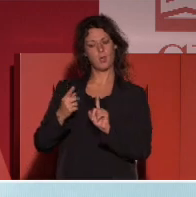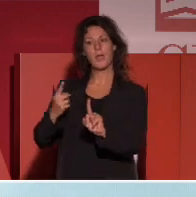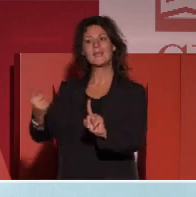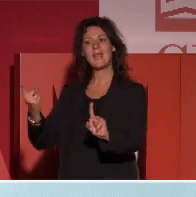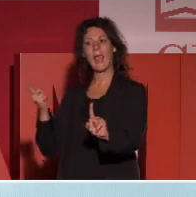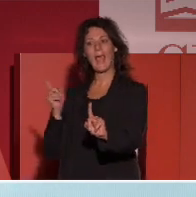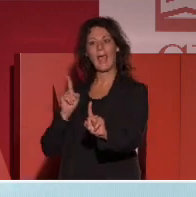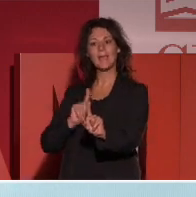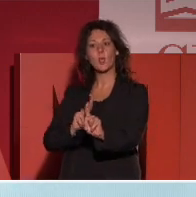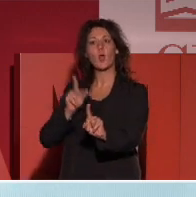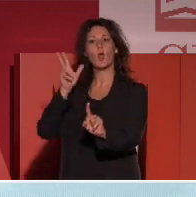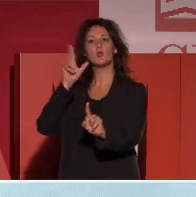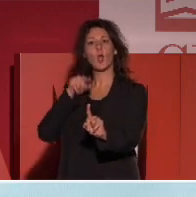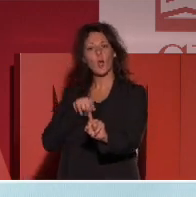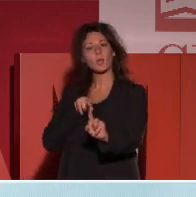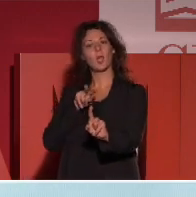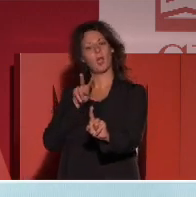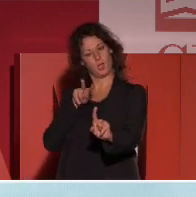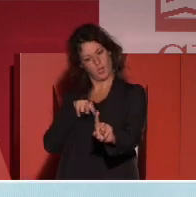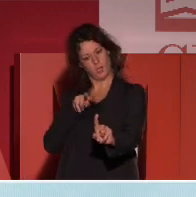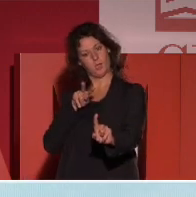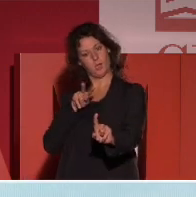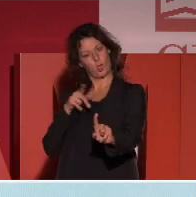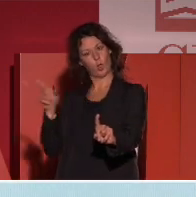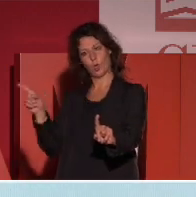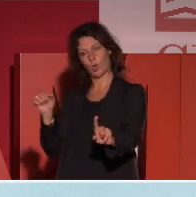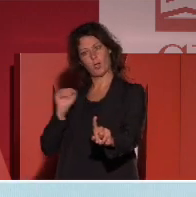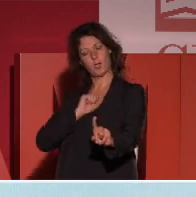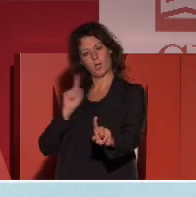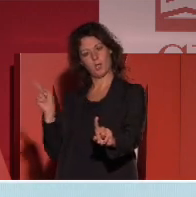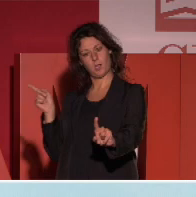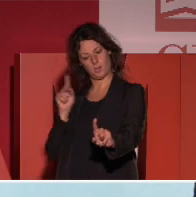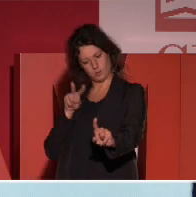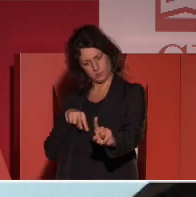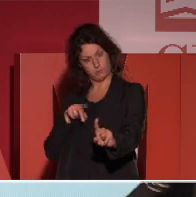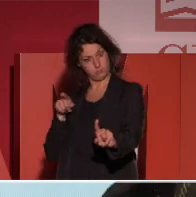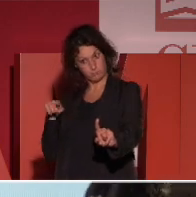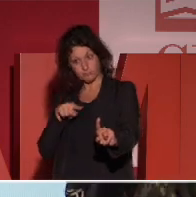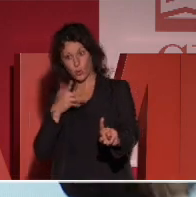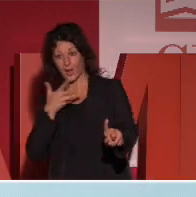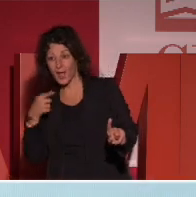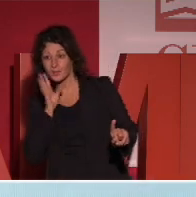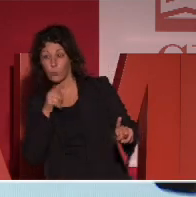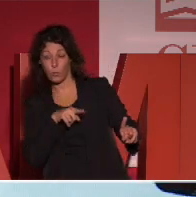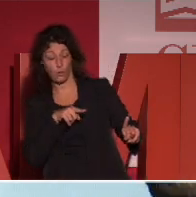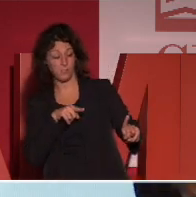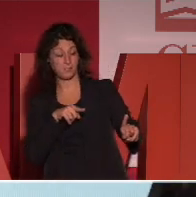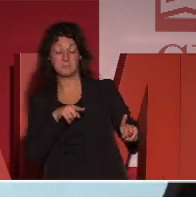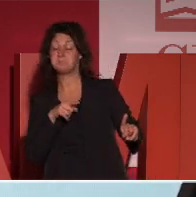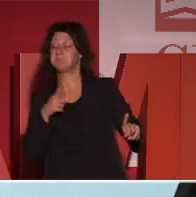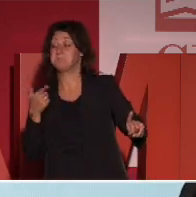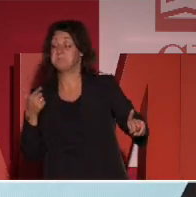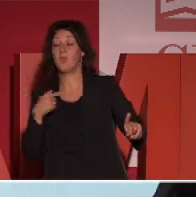capacitare che l'uomo ci creda che quello lì è che scusate che il mondo ci creda che colori e un grande uomo lo saprà lei che lo vede da dietro